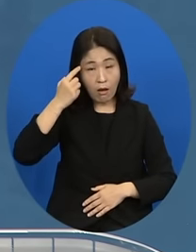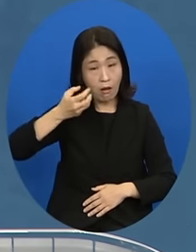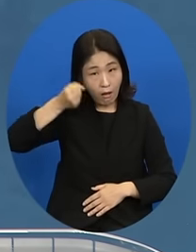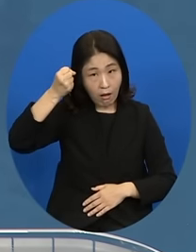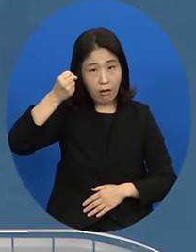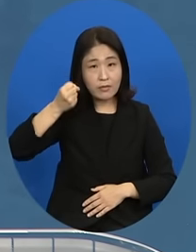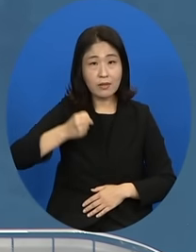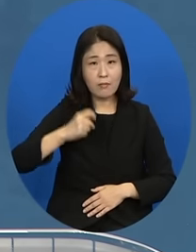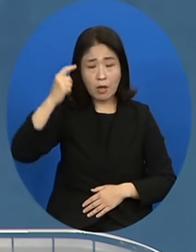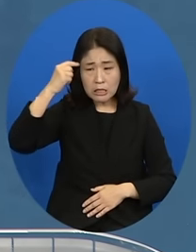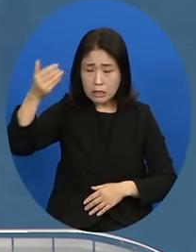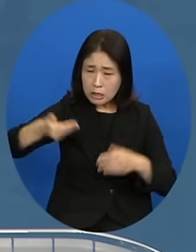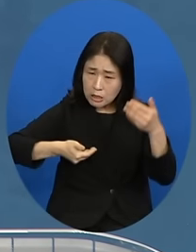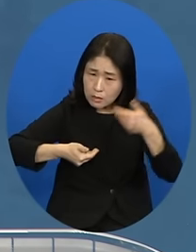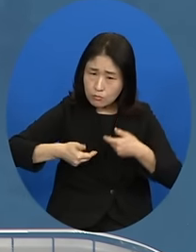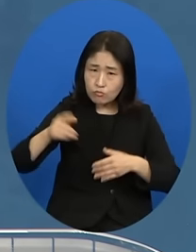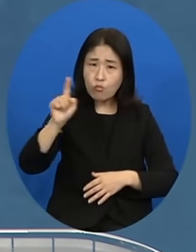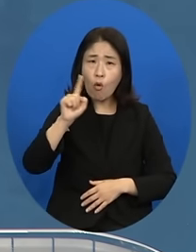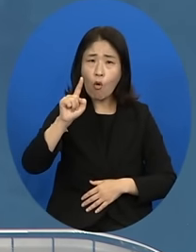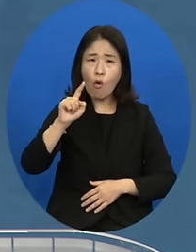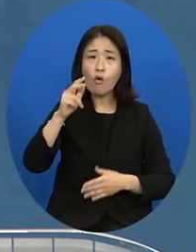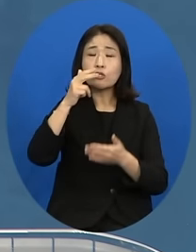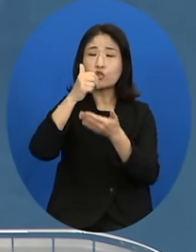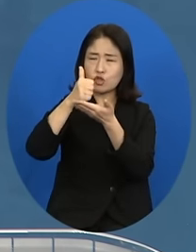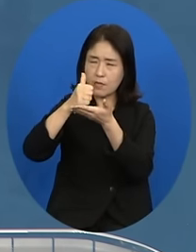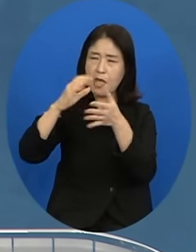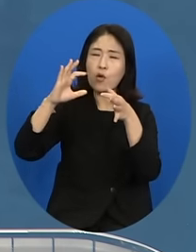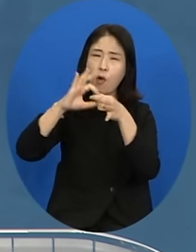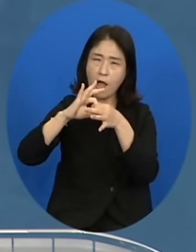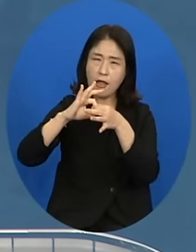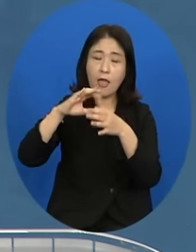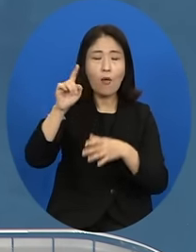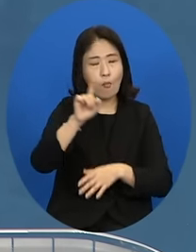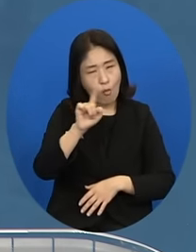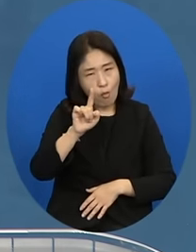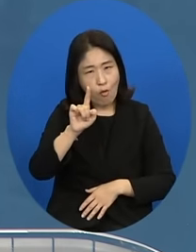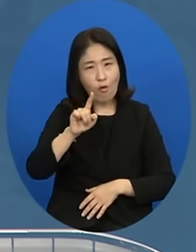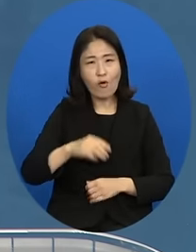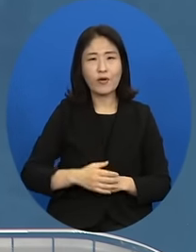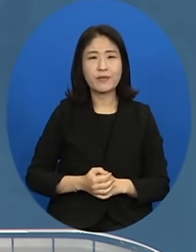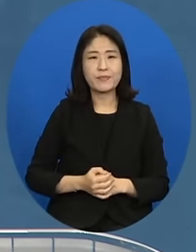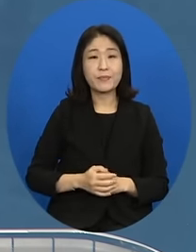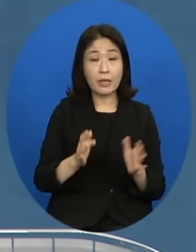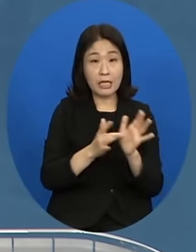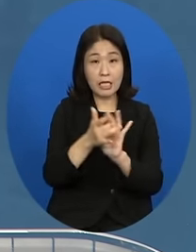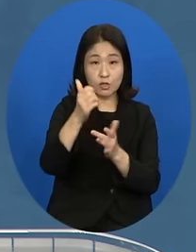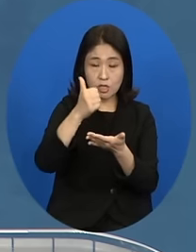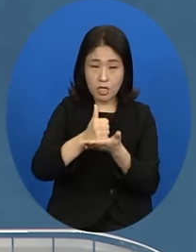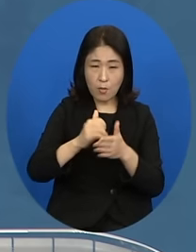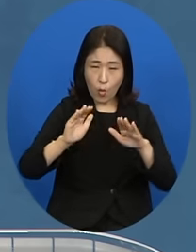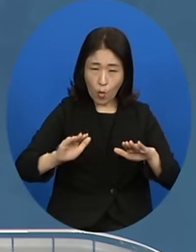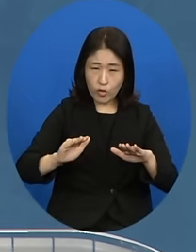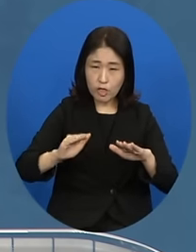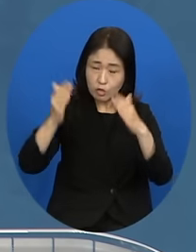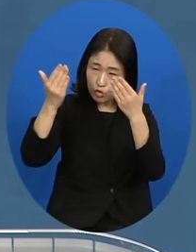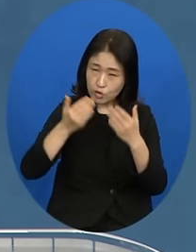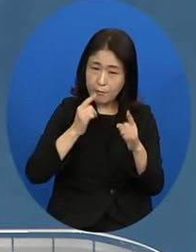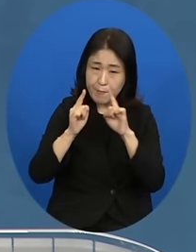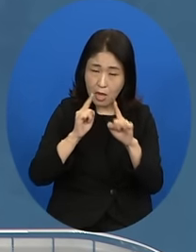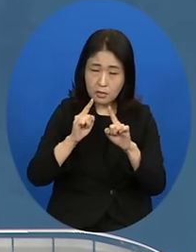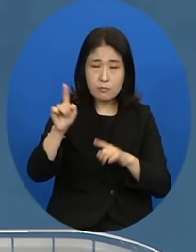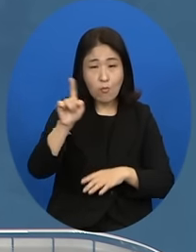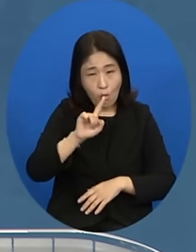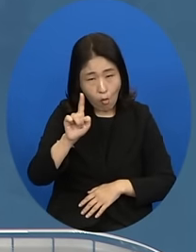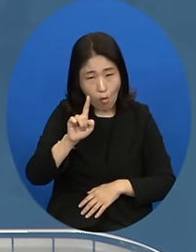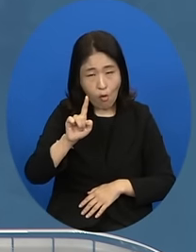온통 물어보시는 것이 주님과의 관계는 어떠신가요? 예수님이 오늘 무슨 말씀을 하시던가요?